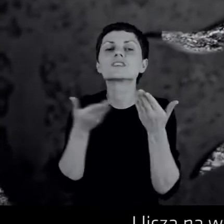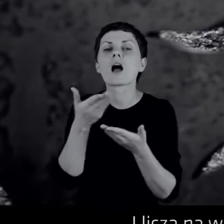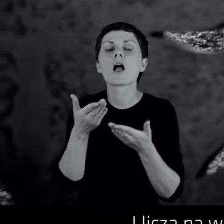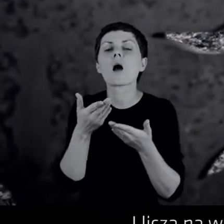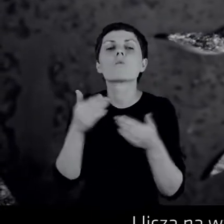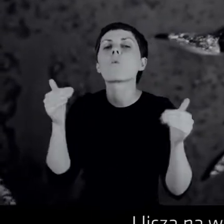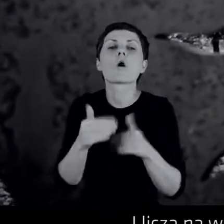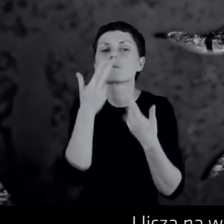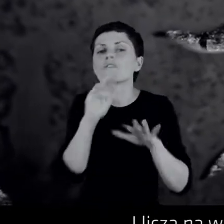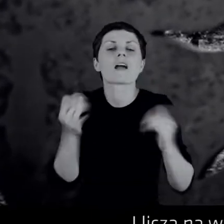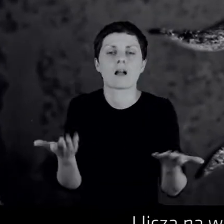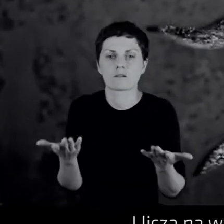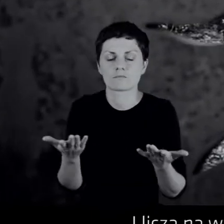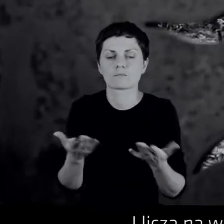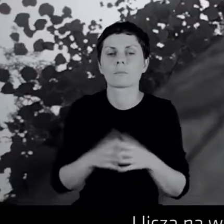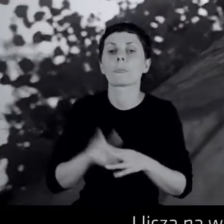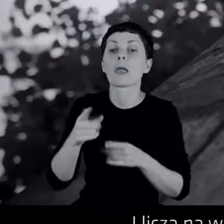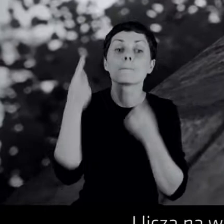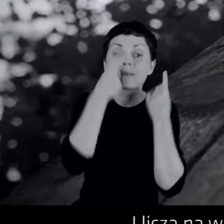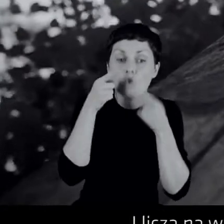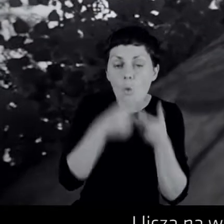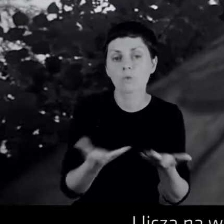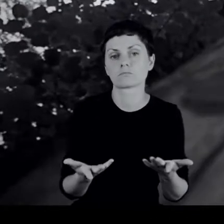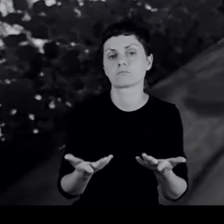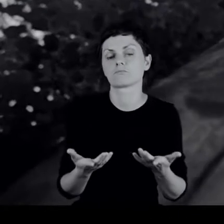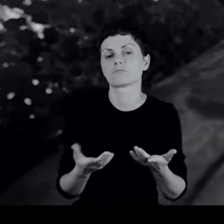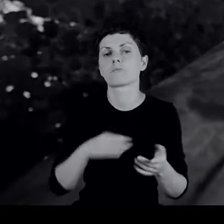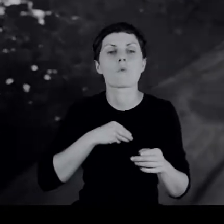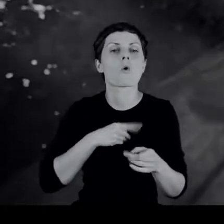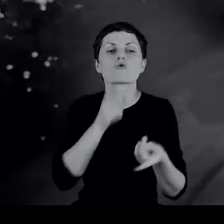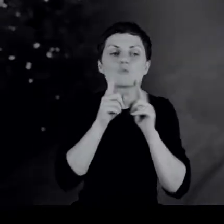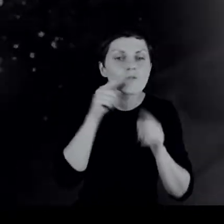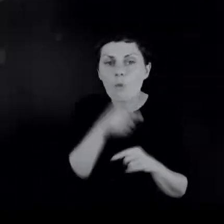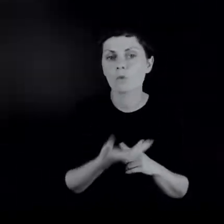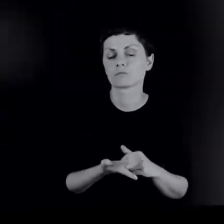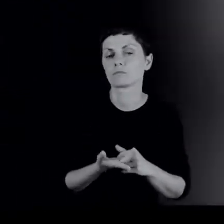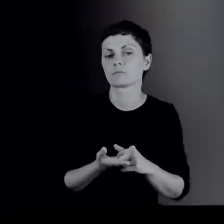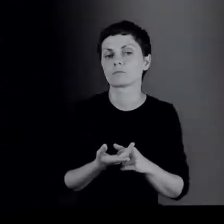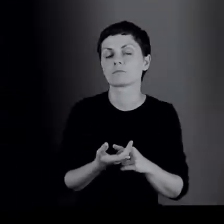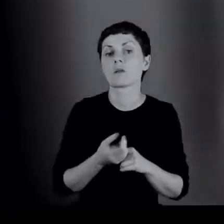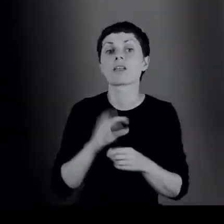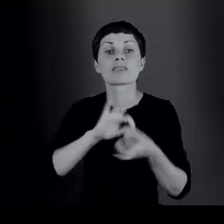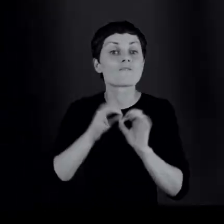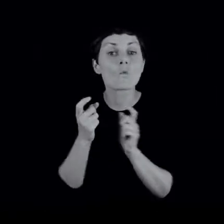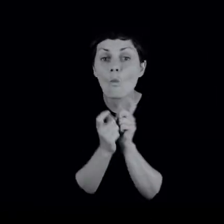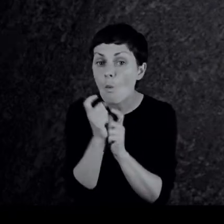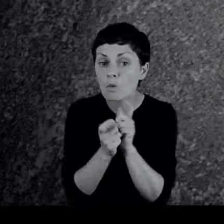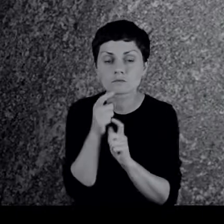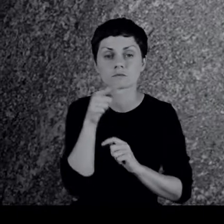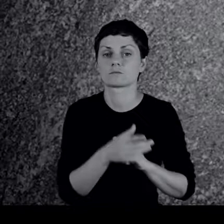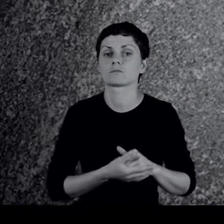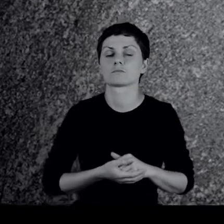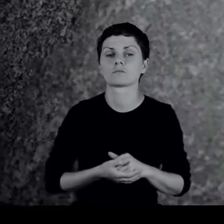można okazywać na różny sposób, myśląc o nich, rozmawiając o nich, kłócąc się z